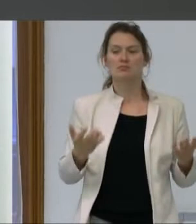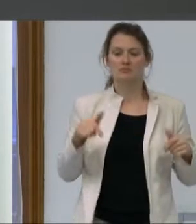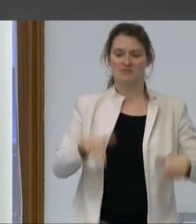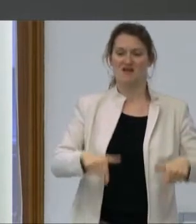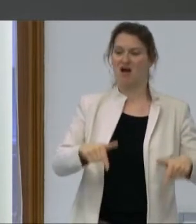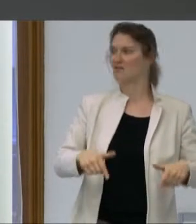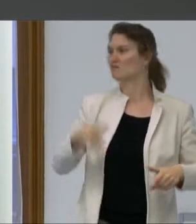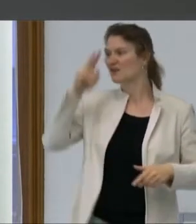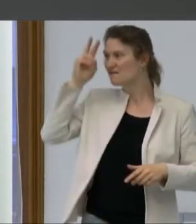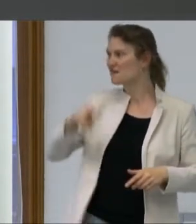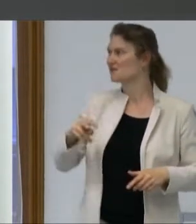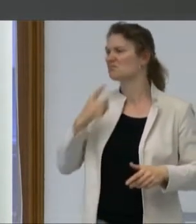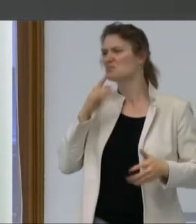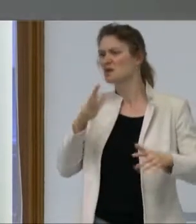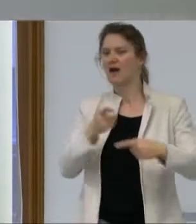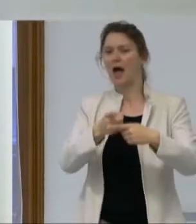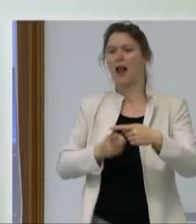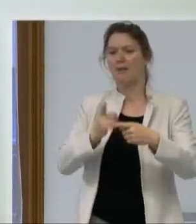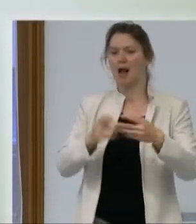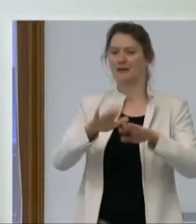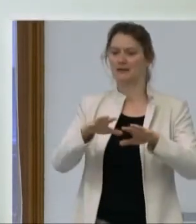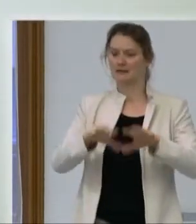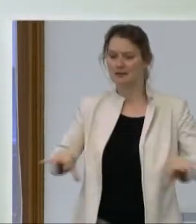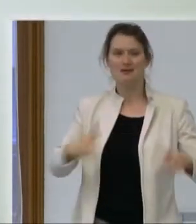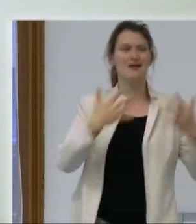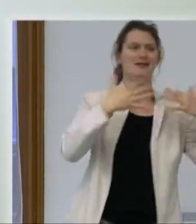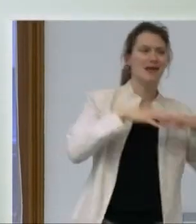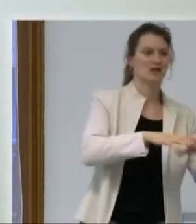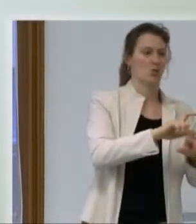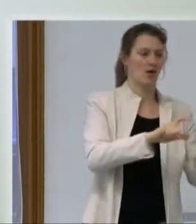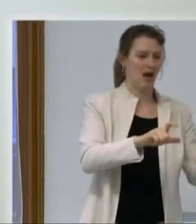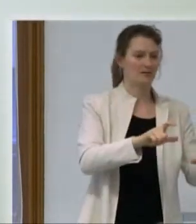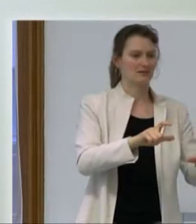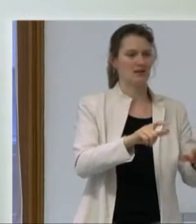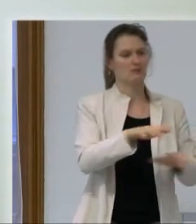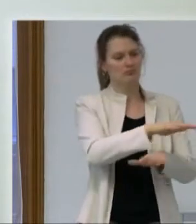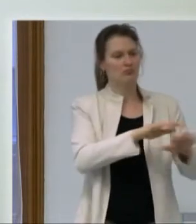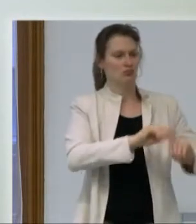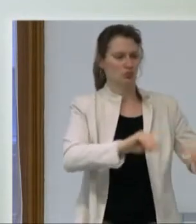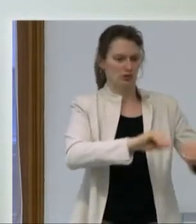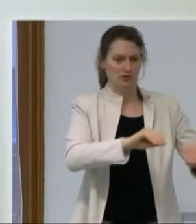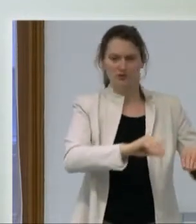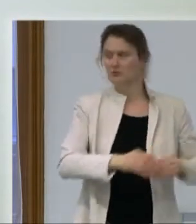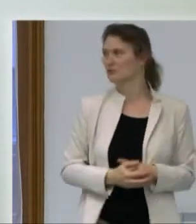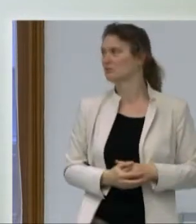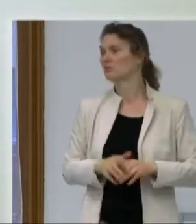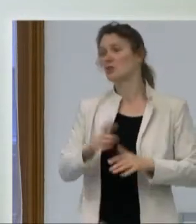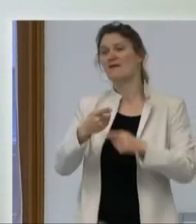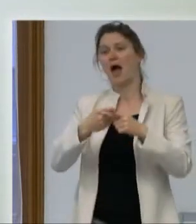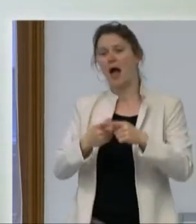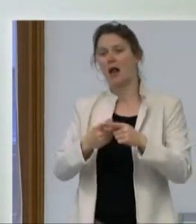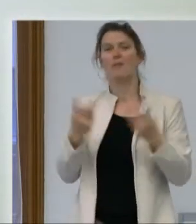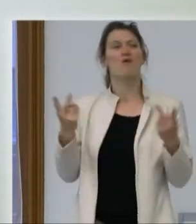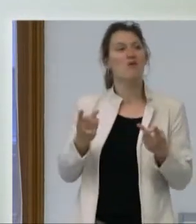Wien finden, wo so ungefähr zur Hälfte die Kinder in integrativen Klassen, in integrativen Settings beschult werden und ungefähr zur Hälfte